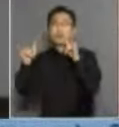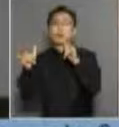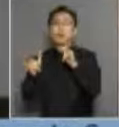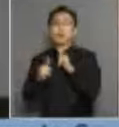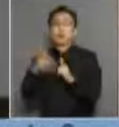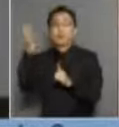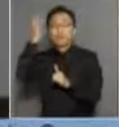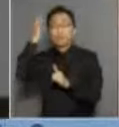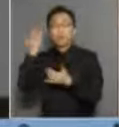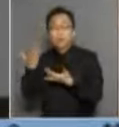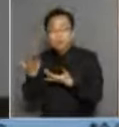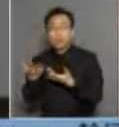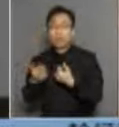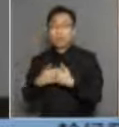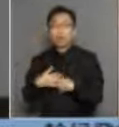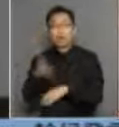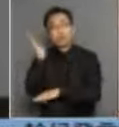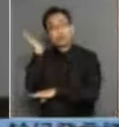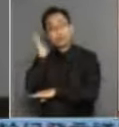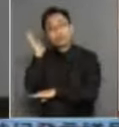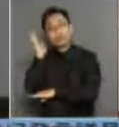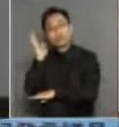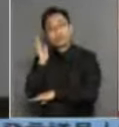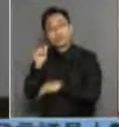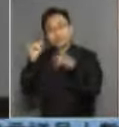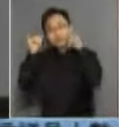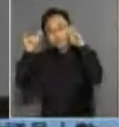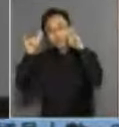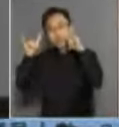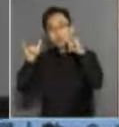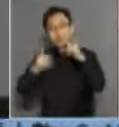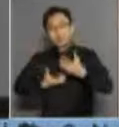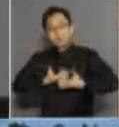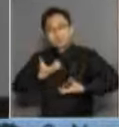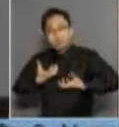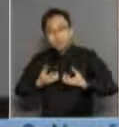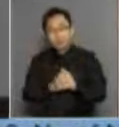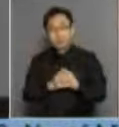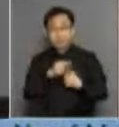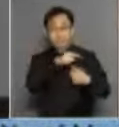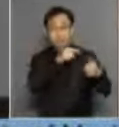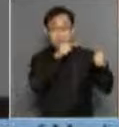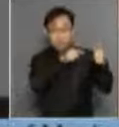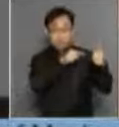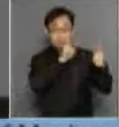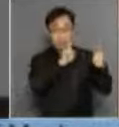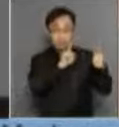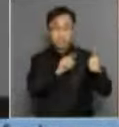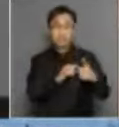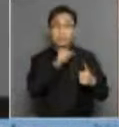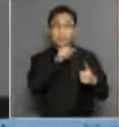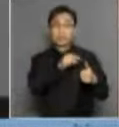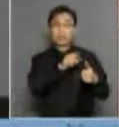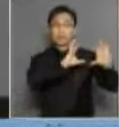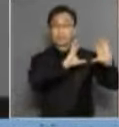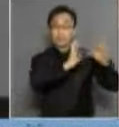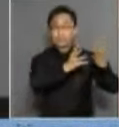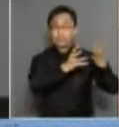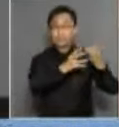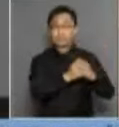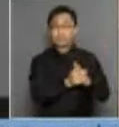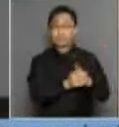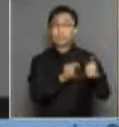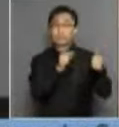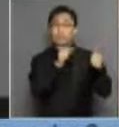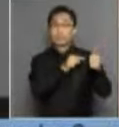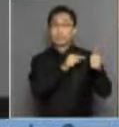又好乜都好。係咪？我的言论係好激越嘅。OK? 咁呢位老哥呢，喺佢嗰个阵营里面呢，佢